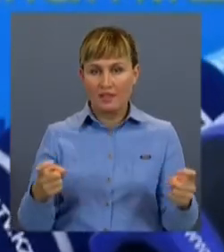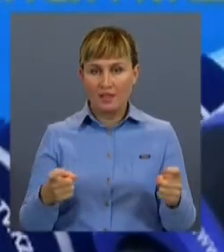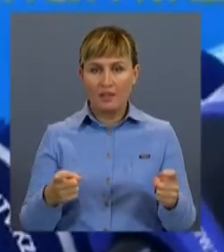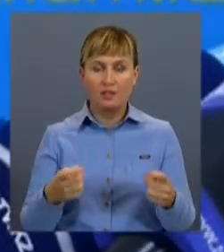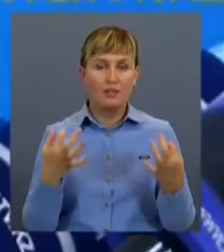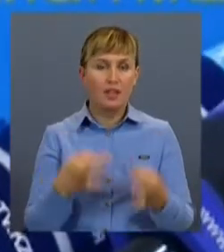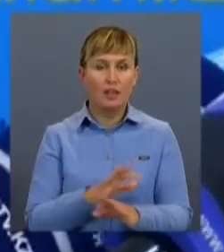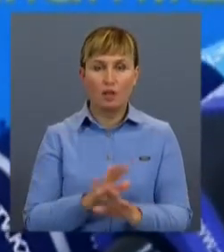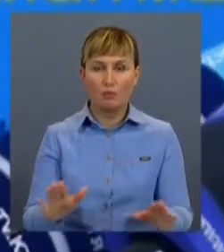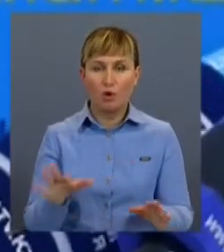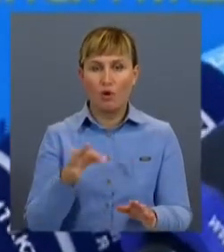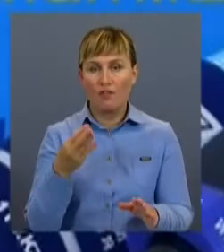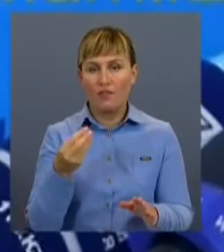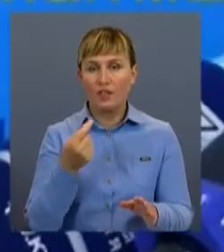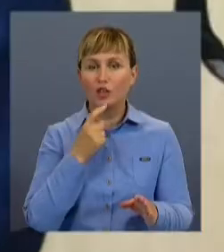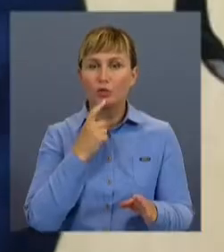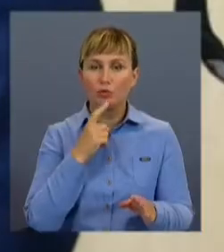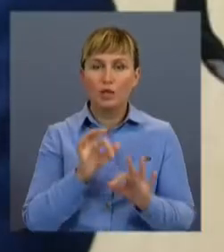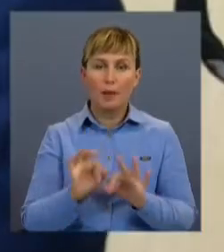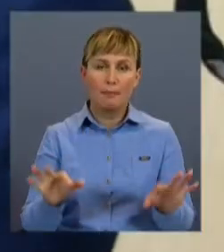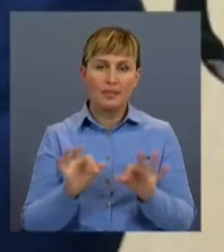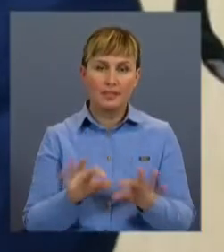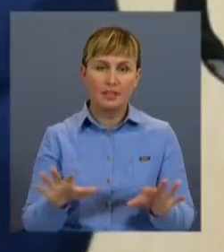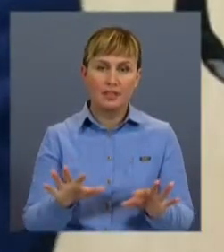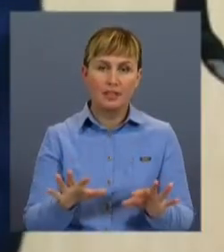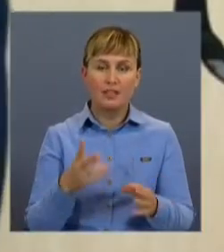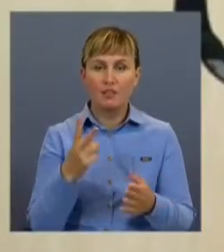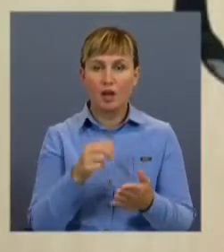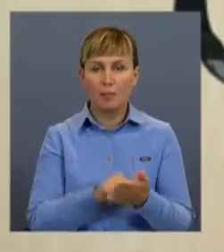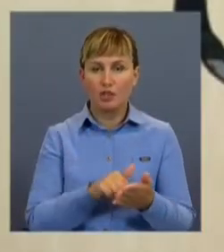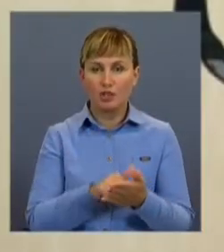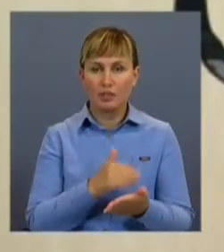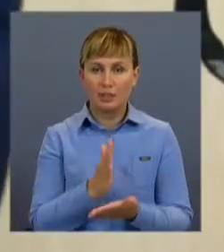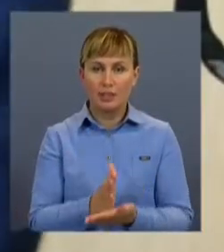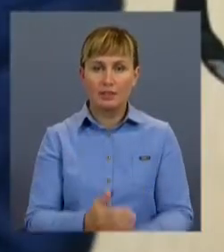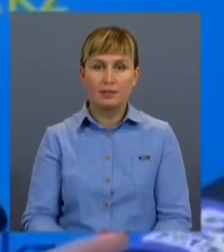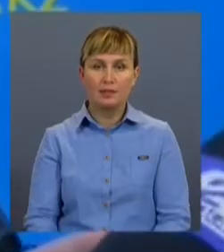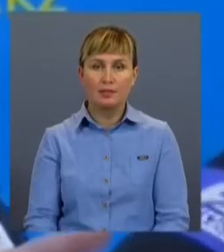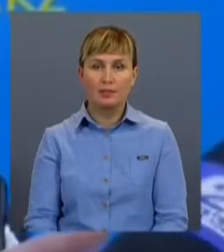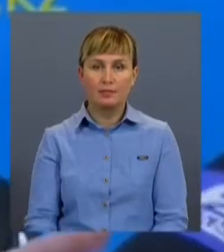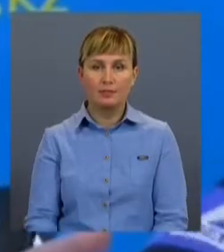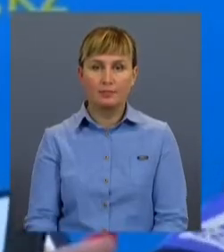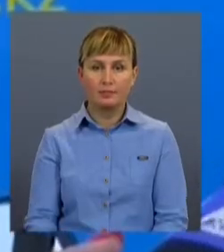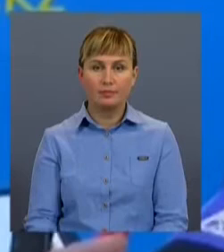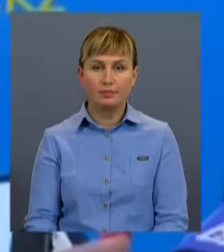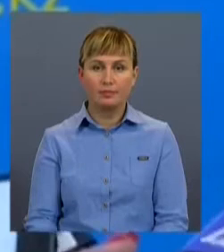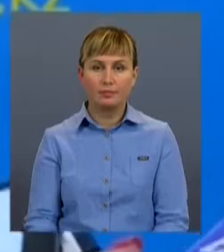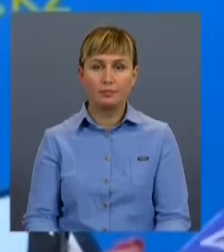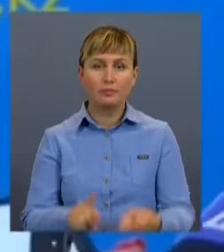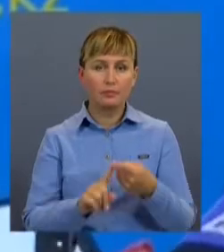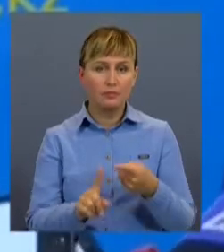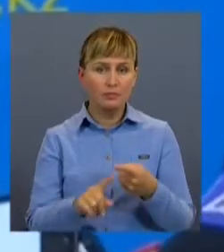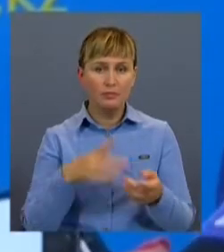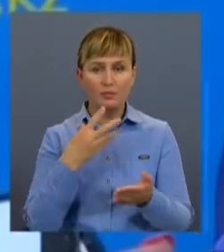допустит а финансовые трудности объясняется двумя причинами и решили гобболу первое